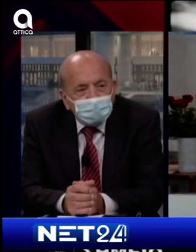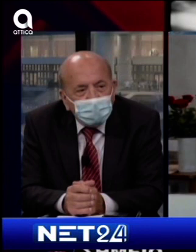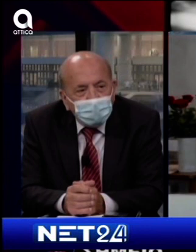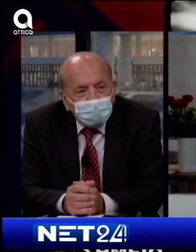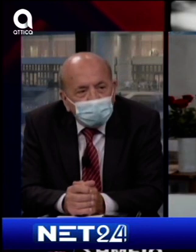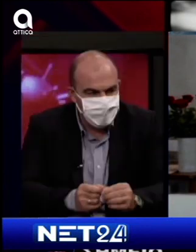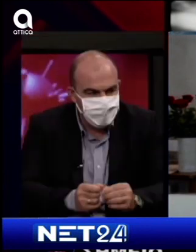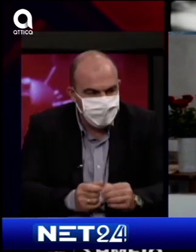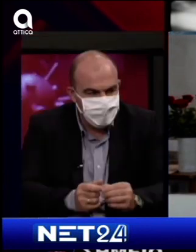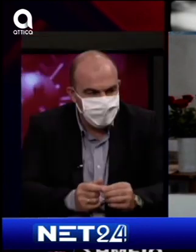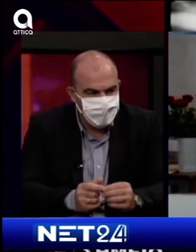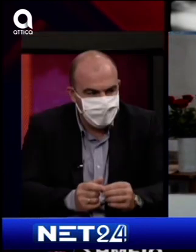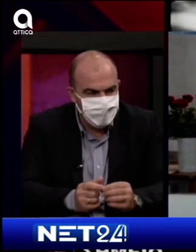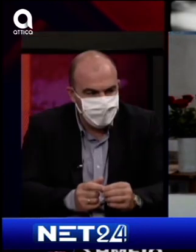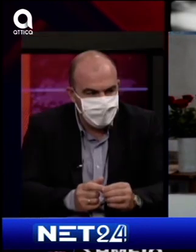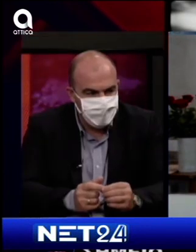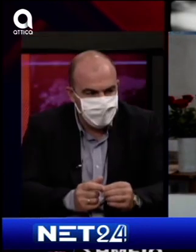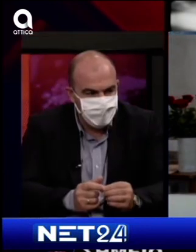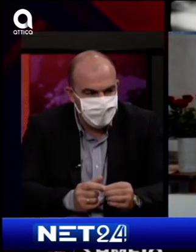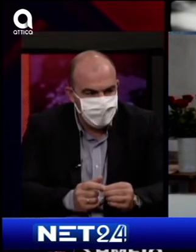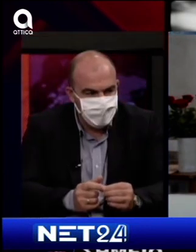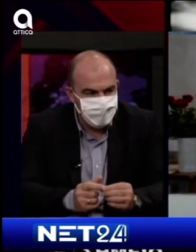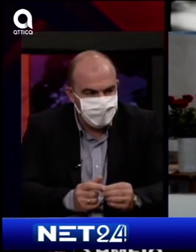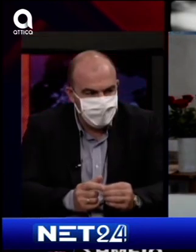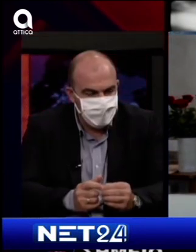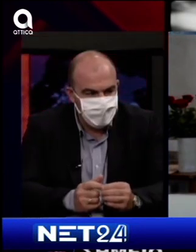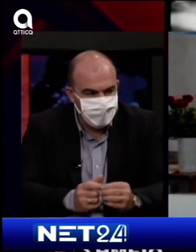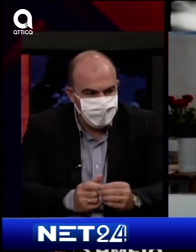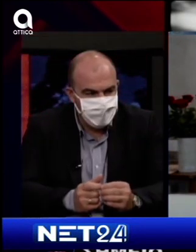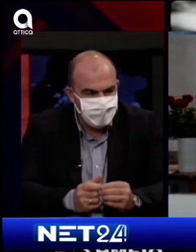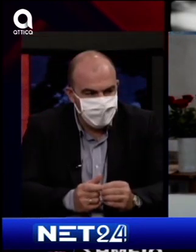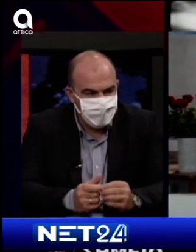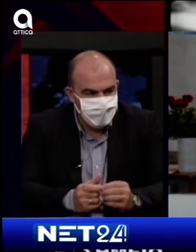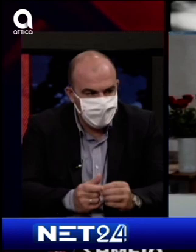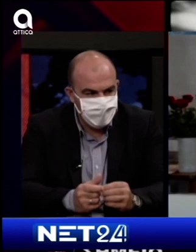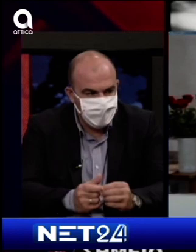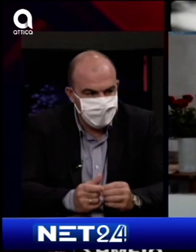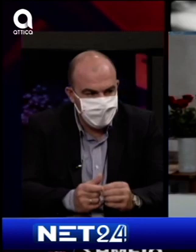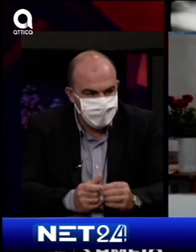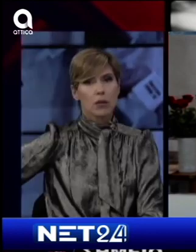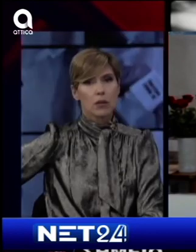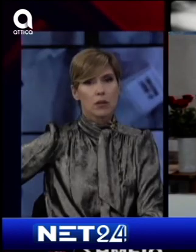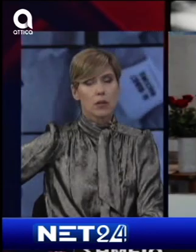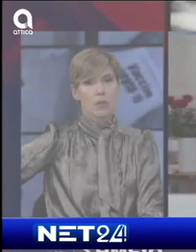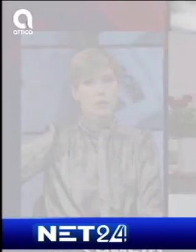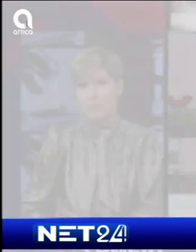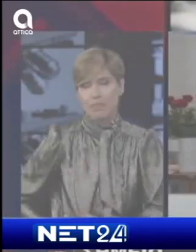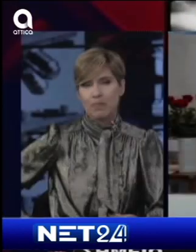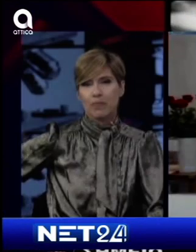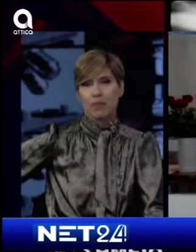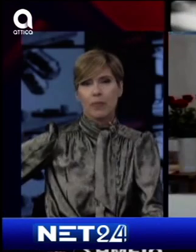είναι ένα δύσκολο δίλημα που έχει και μια προφανή απάντηση. Δυστυχώς, όση ζημιά και να έχει η οικονομία, δεν μπορεί να τις βάλει στο ζύγι με την ανθρώπινη